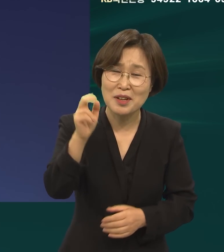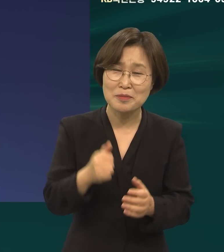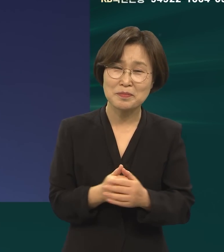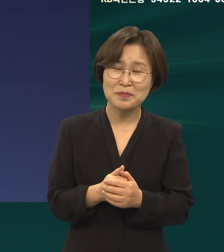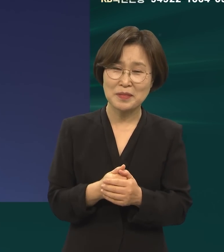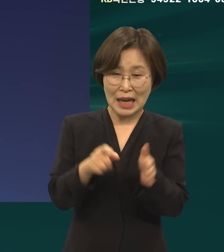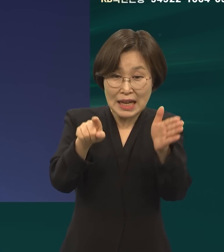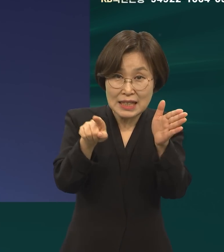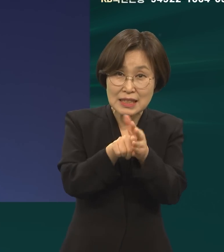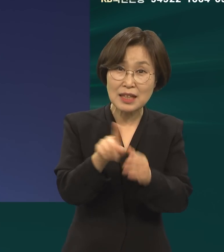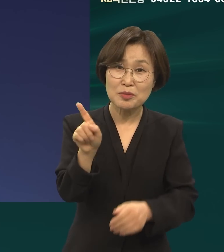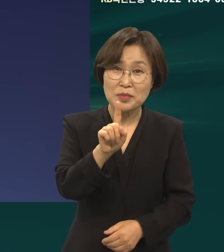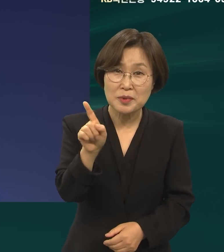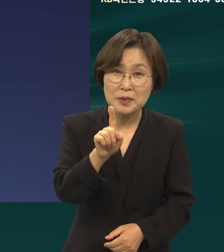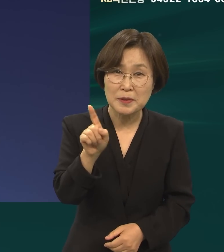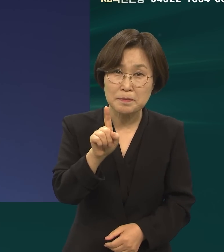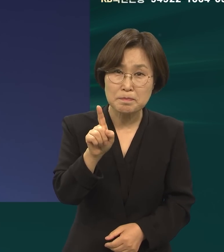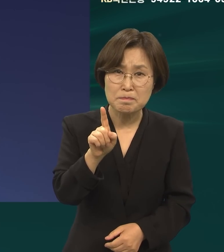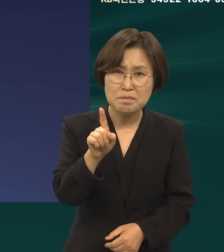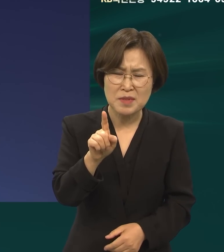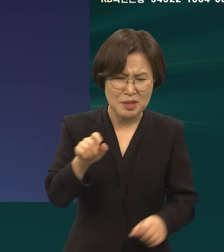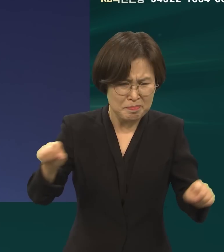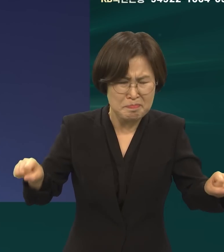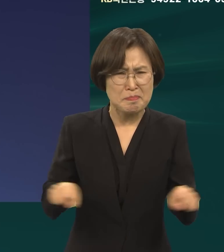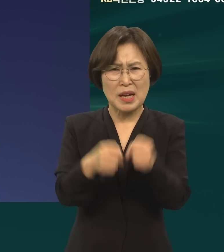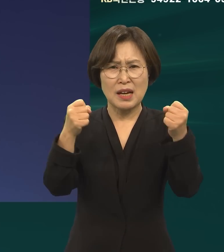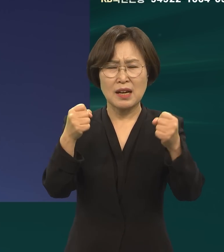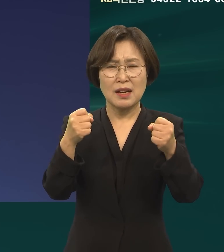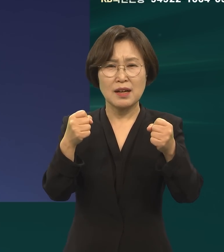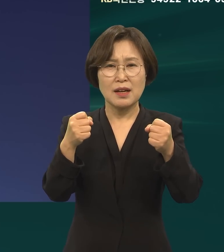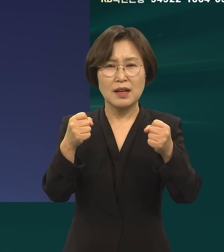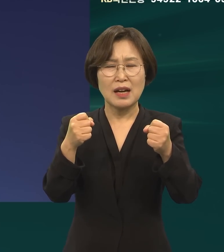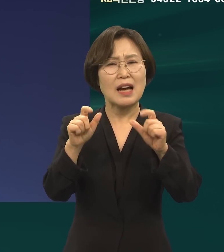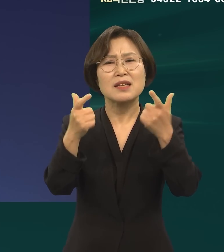신앙은 뭐냐? 대박 터지는 게 아닙니다.